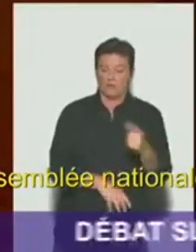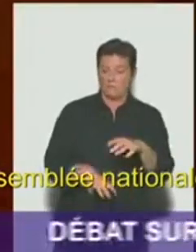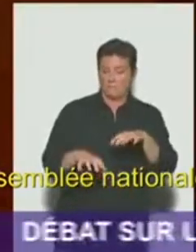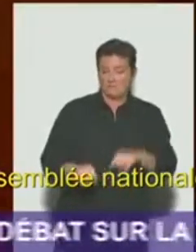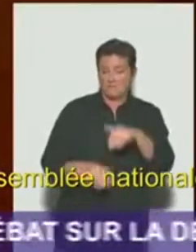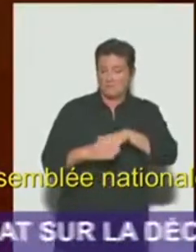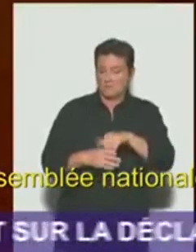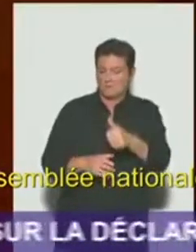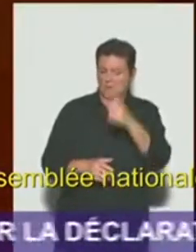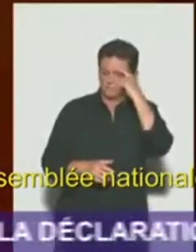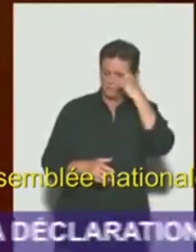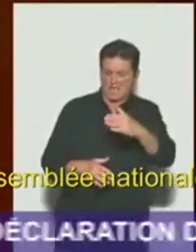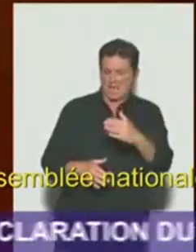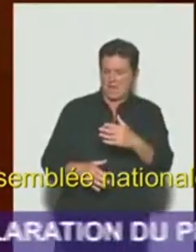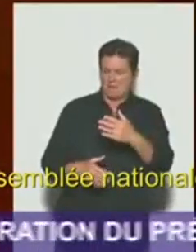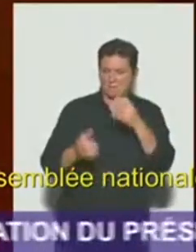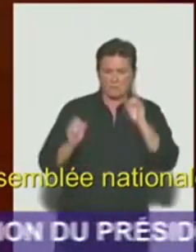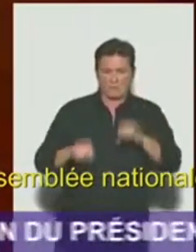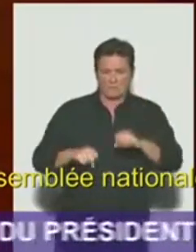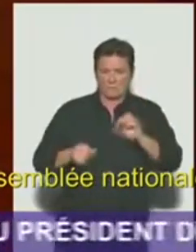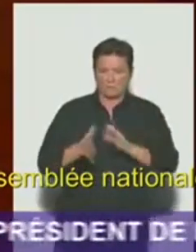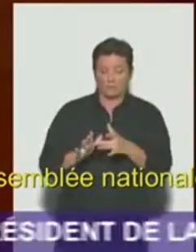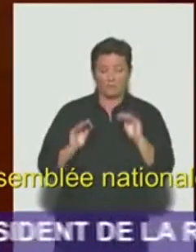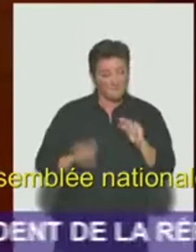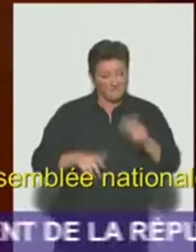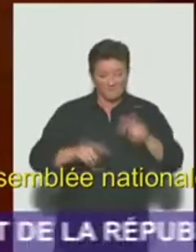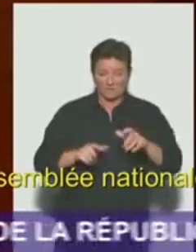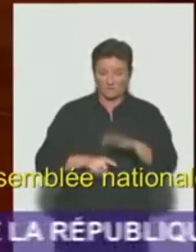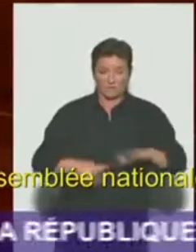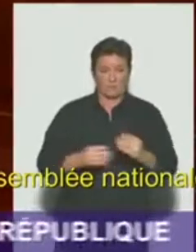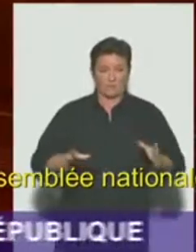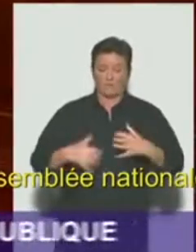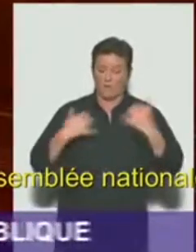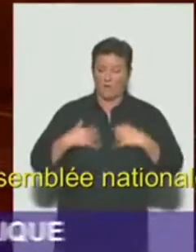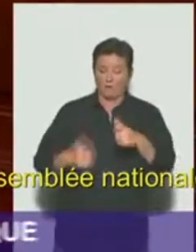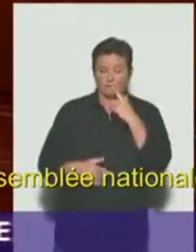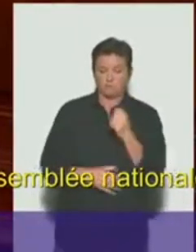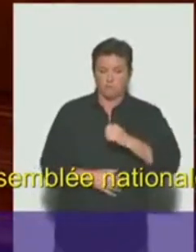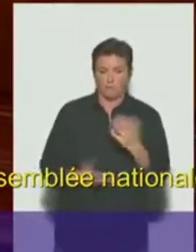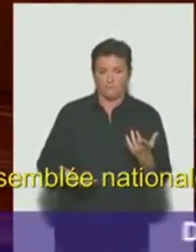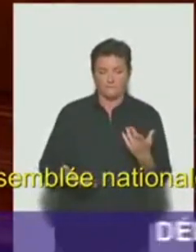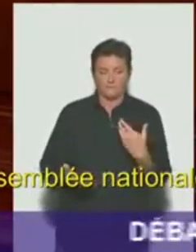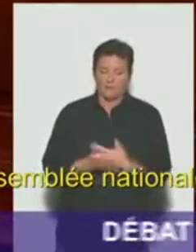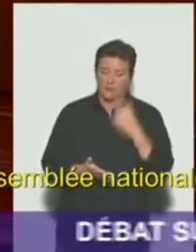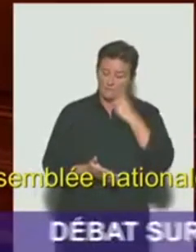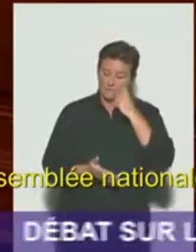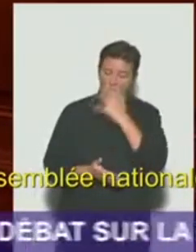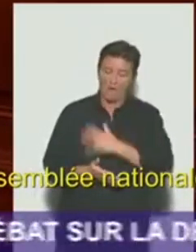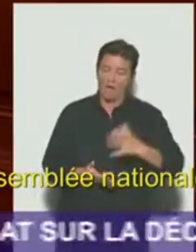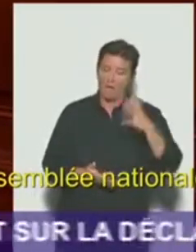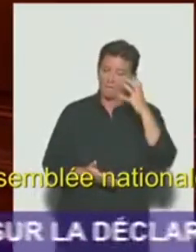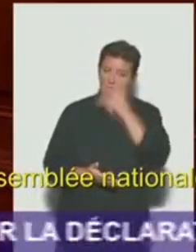de certitudes et insensible aux cris de colère exprimés par le peuple. Terrible constat que ce